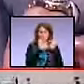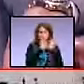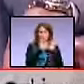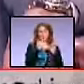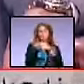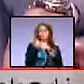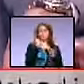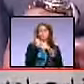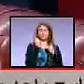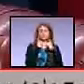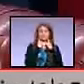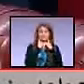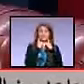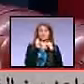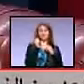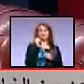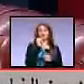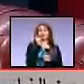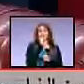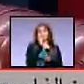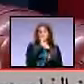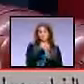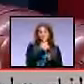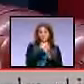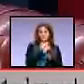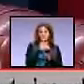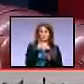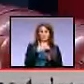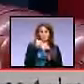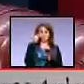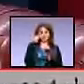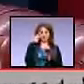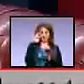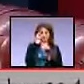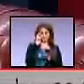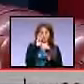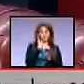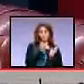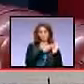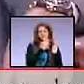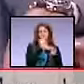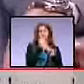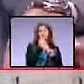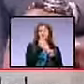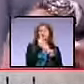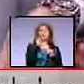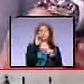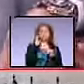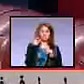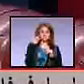انا وغادة عادل ومحمد رجب ورامز جلال قبل ما يقعد يفرقع في الناس ويعمل اللي بيعمله ده في البرامج.